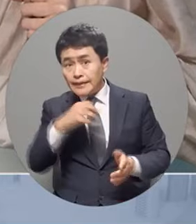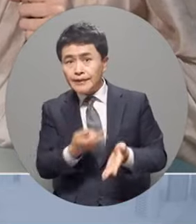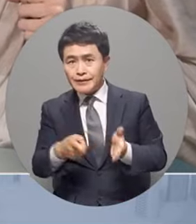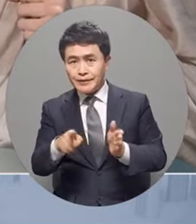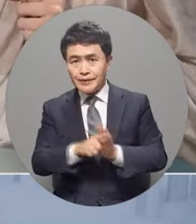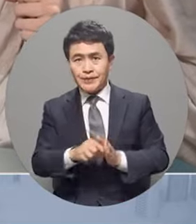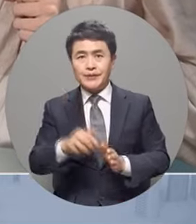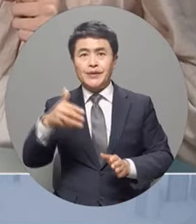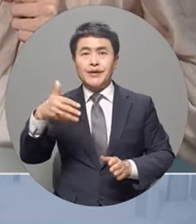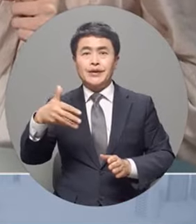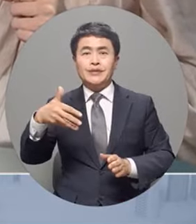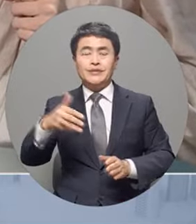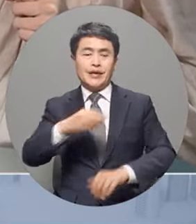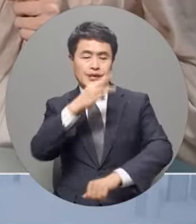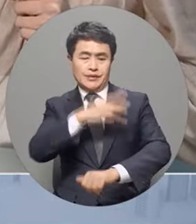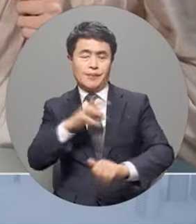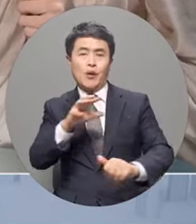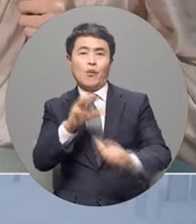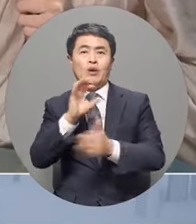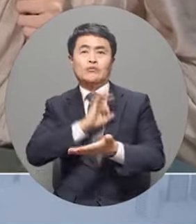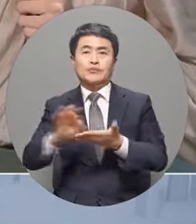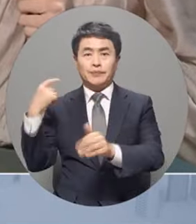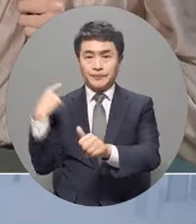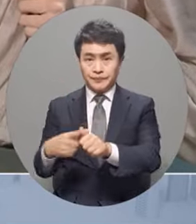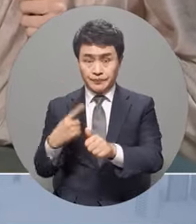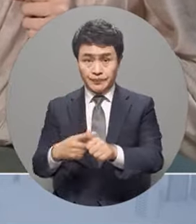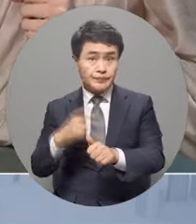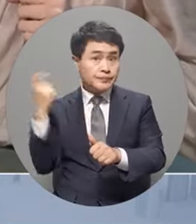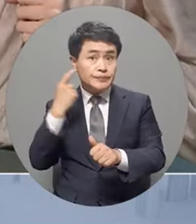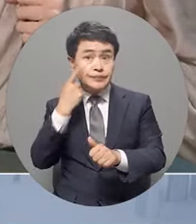상병을 이용하고 있다 이렇게 비판했는데요